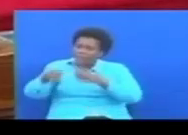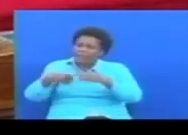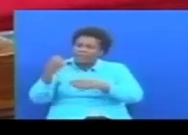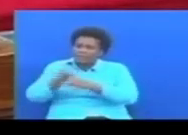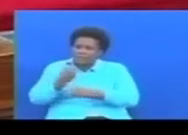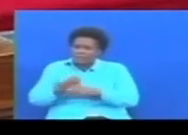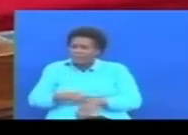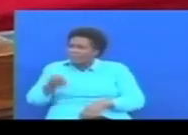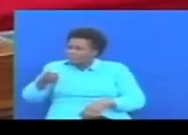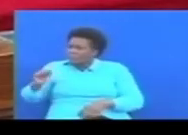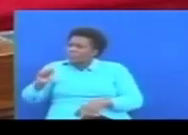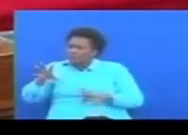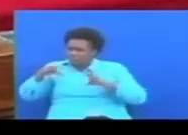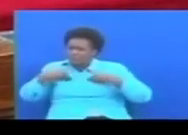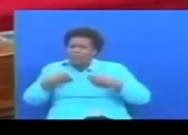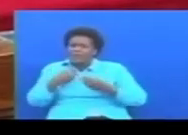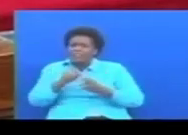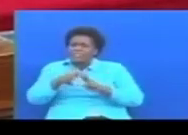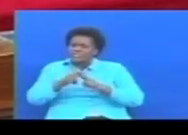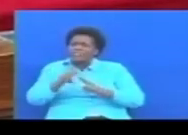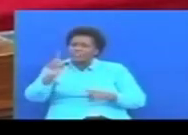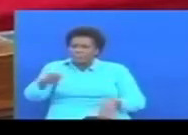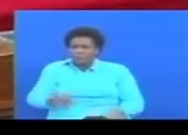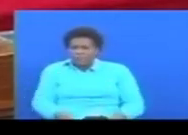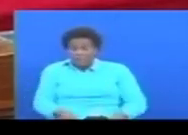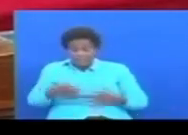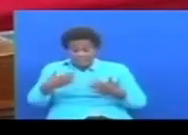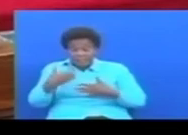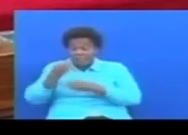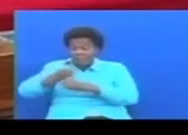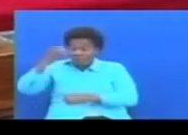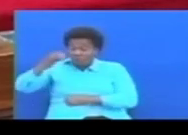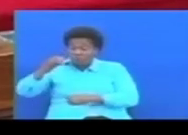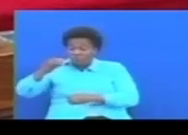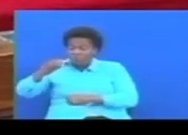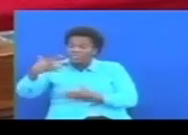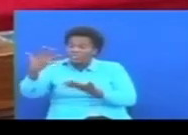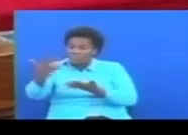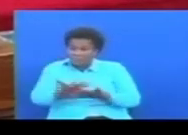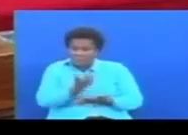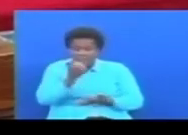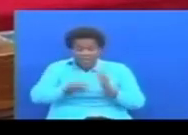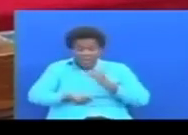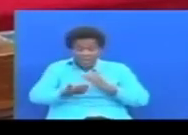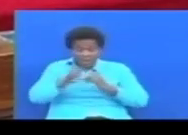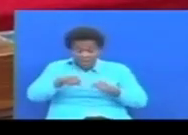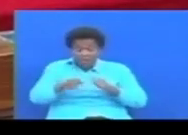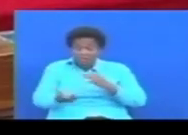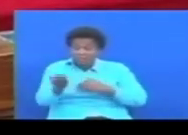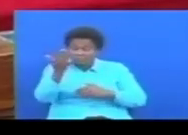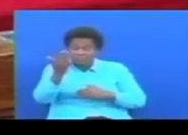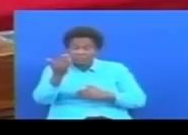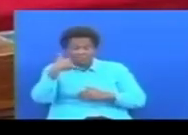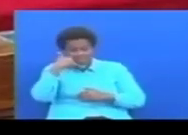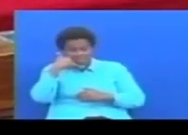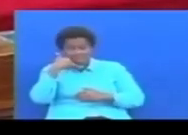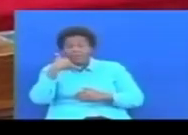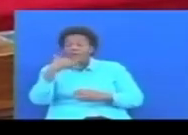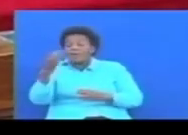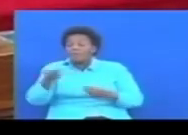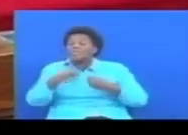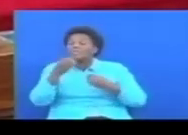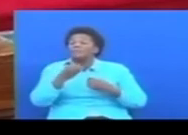Mbunge amekiri, na kwa kweli kwa kuwa nguzo zimeruhusiwa, na hivi asubuhi nilivyokuwa nawasiliana naye mheshimiwa mkandarasi ametoa